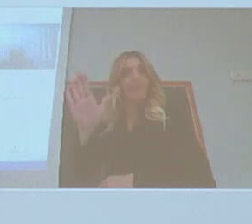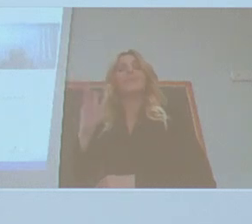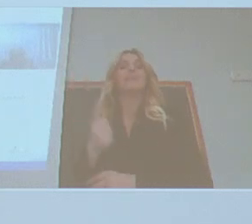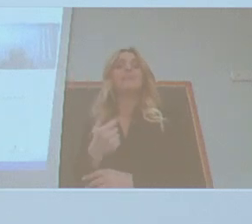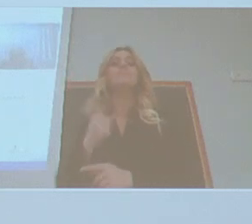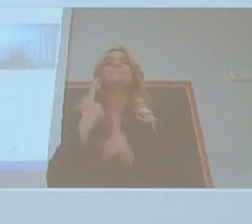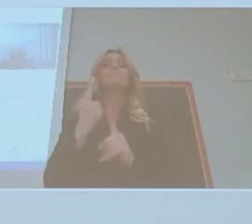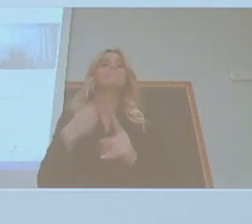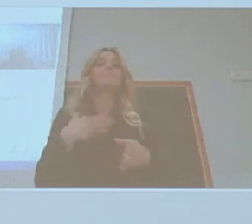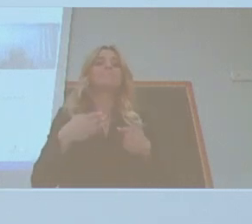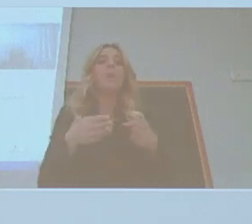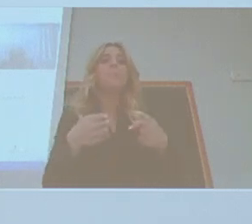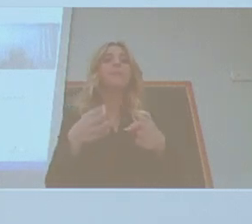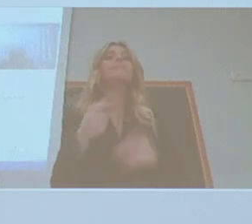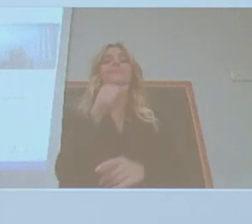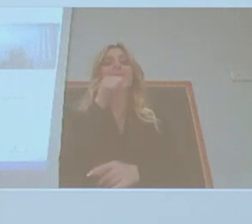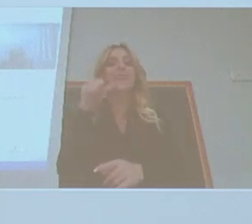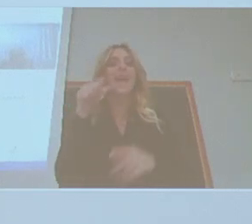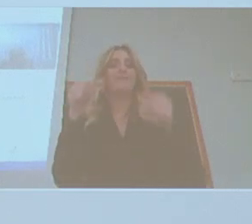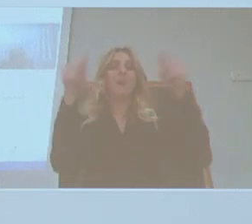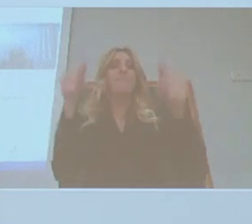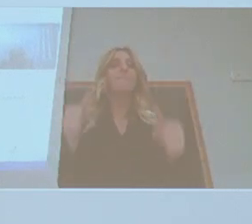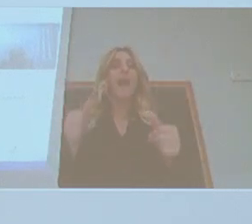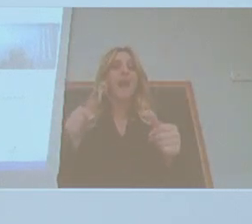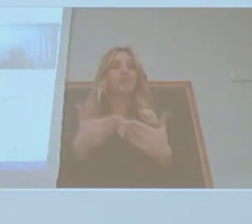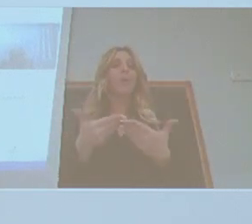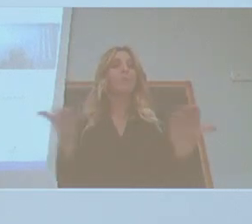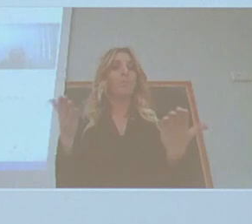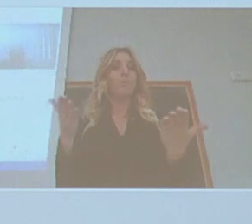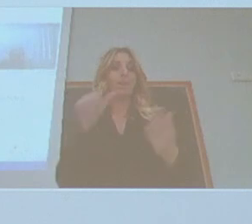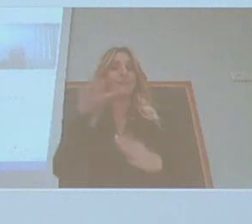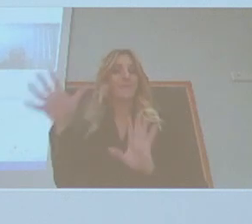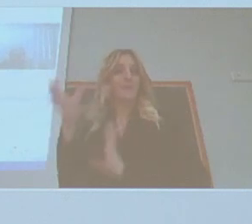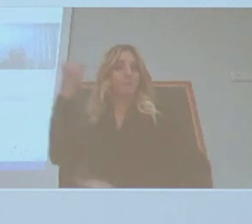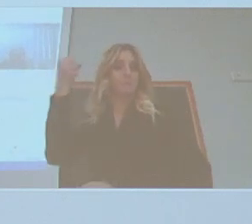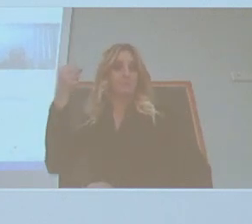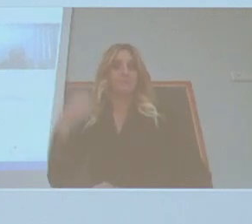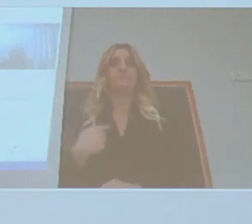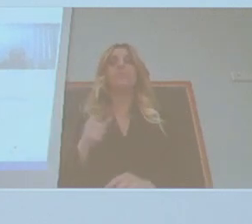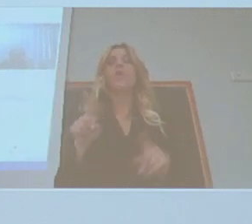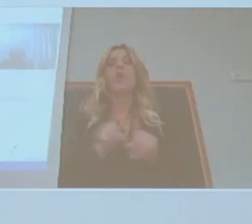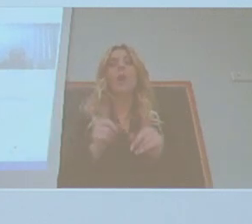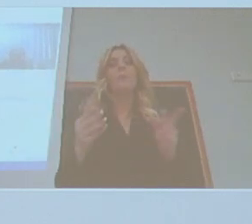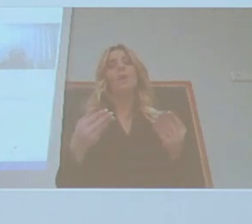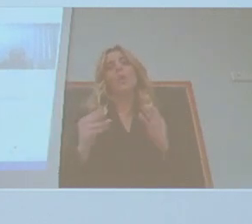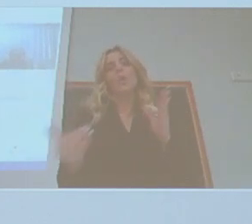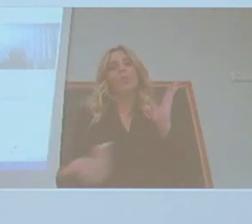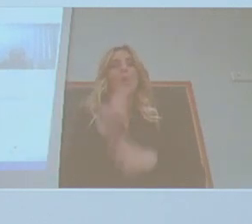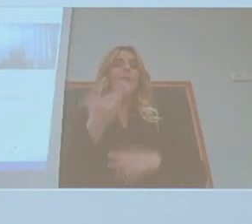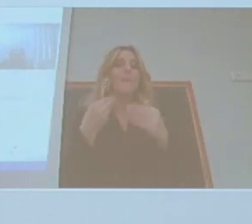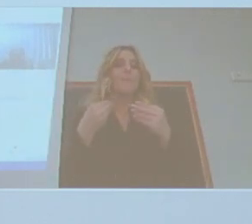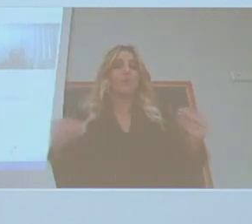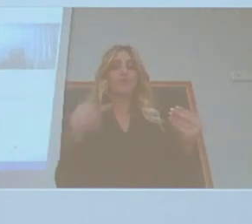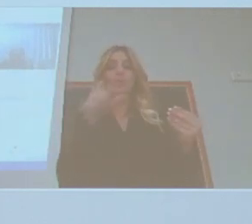seguono il percorso di un bando pubblico. Una professionalità nuova quindi che aiuti l'impresa